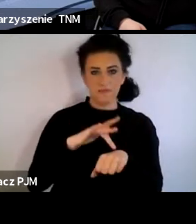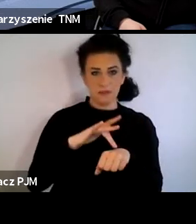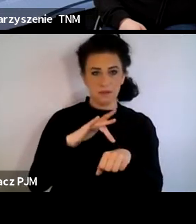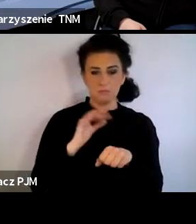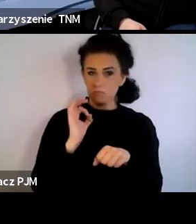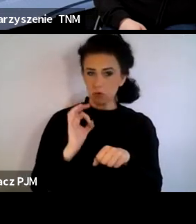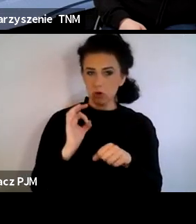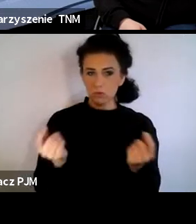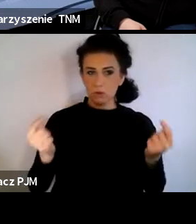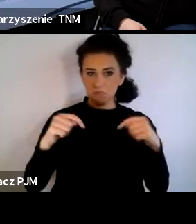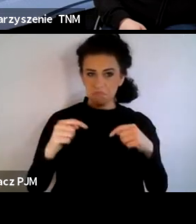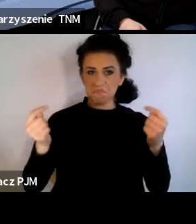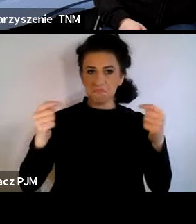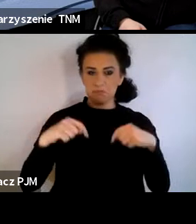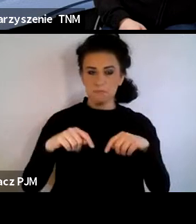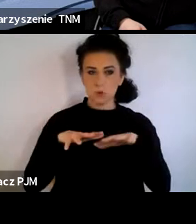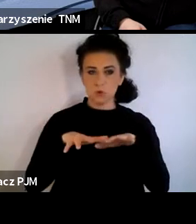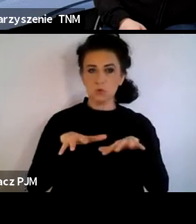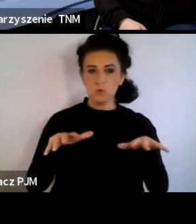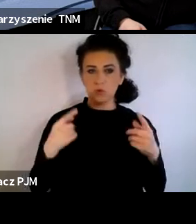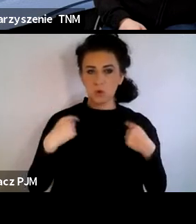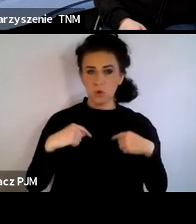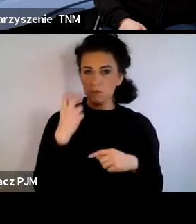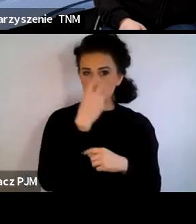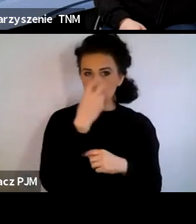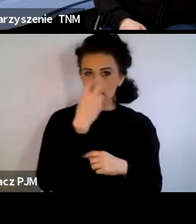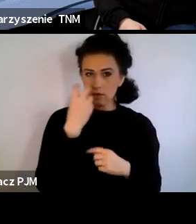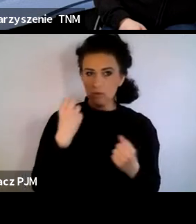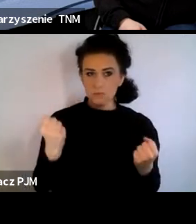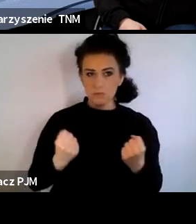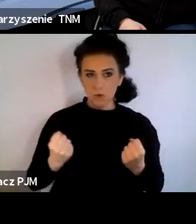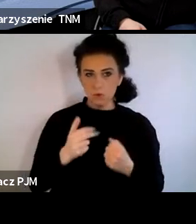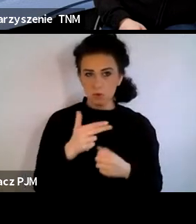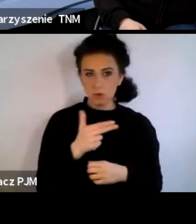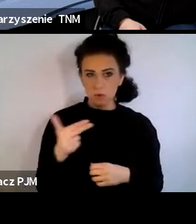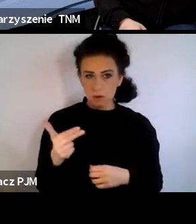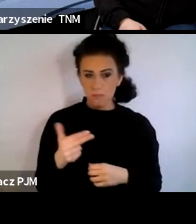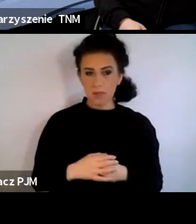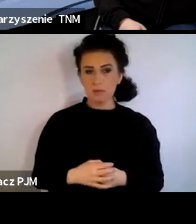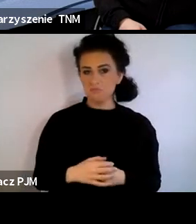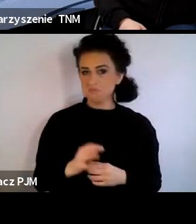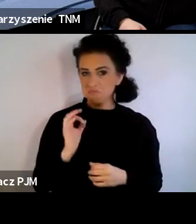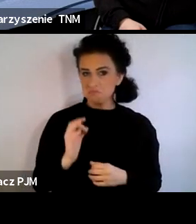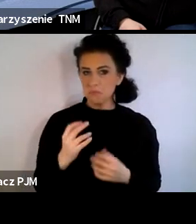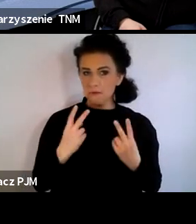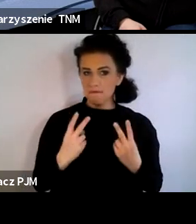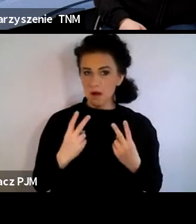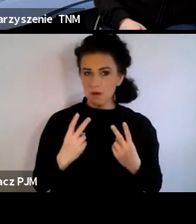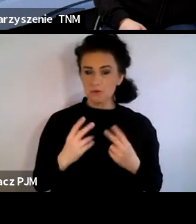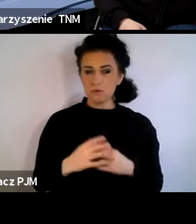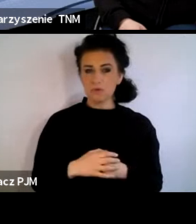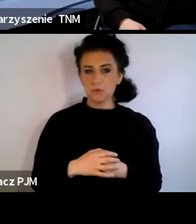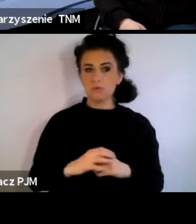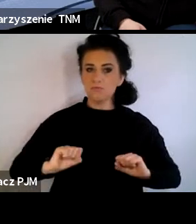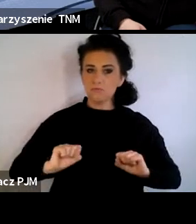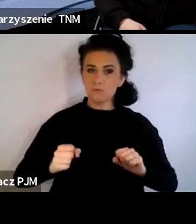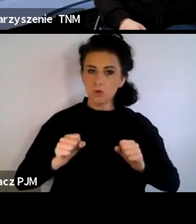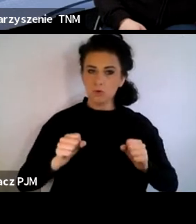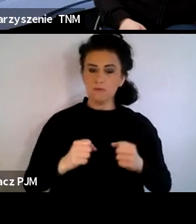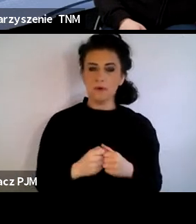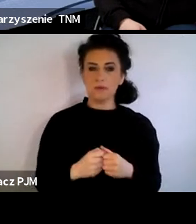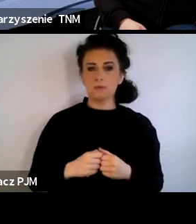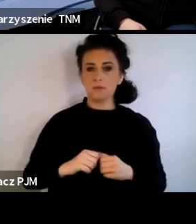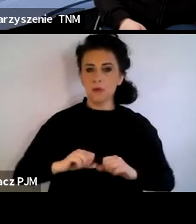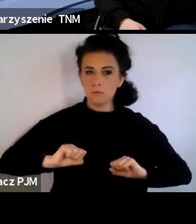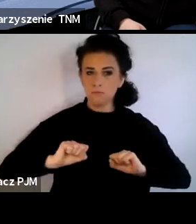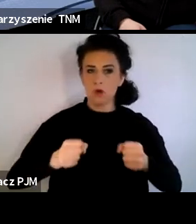to świadczy też o tym, że Państwo są zainteresowani tematem. Dla nas to dodatkowa motywacja, ale też bardzo się cieszymy, że